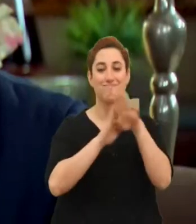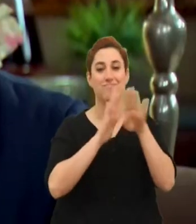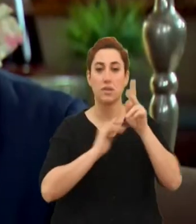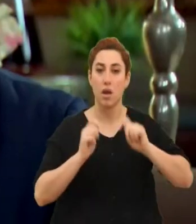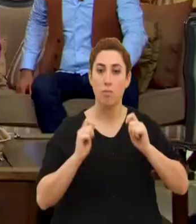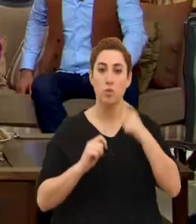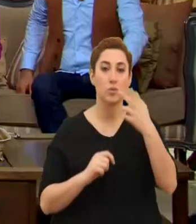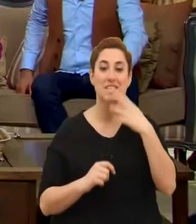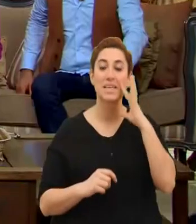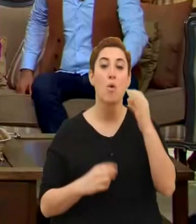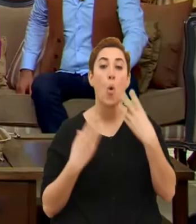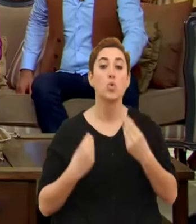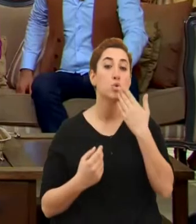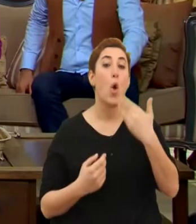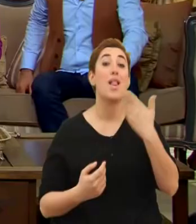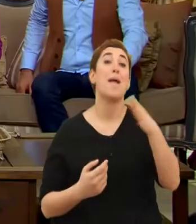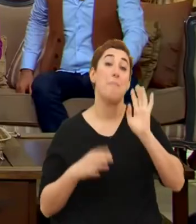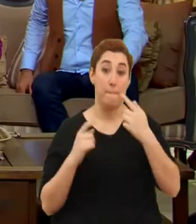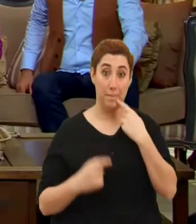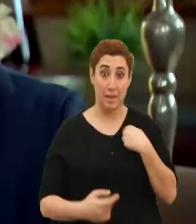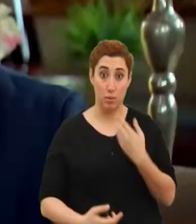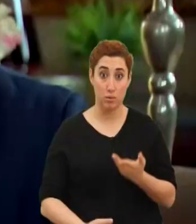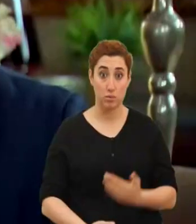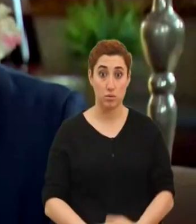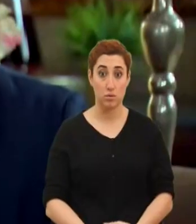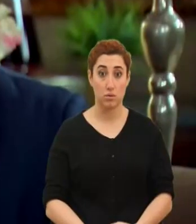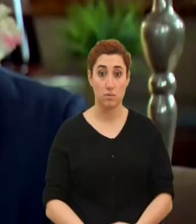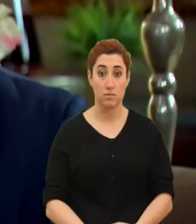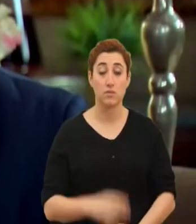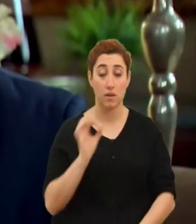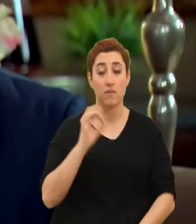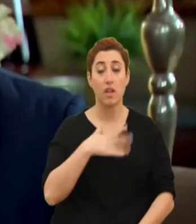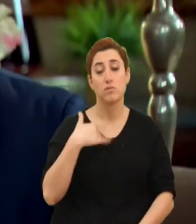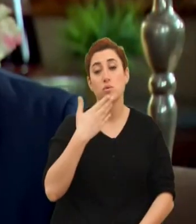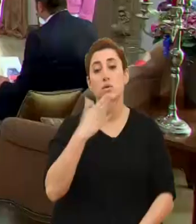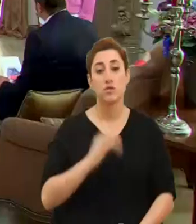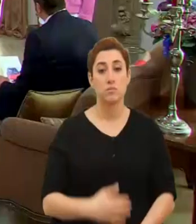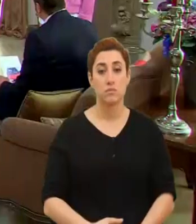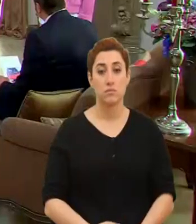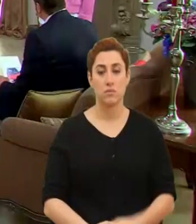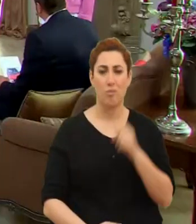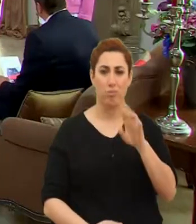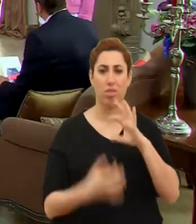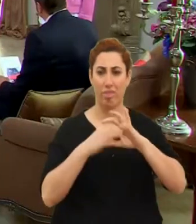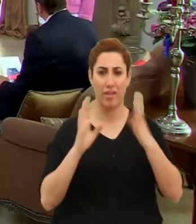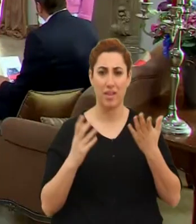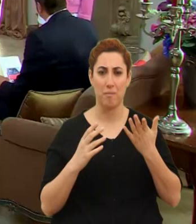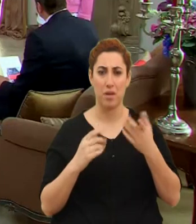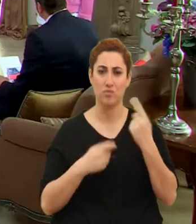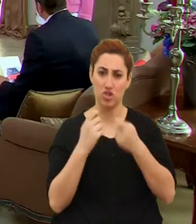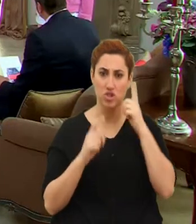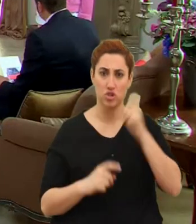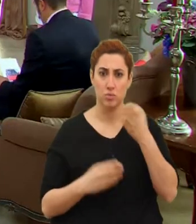okşuyorsun. Yani bu kızın kim olduğunu söyleyemem mi diyorsun yani? Evet anneciğim, söylemeyeceğim. Bu ne demek ya? İş